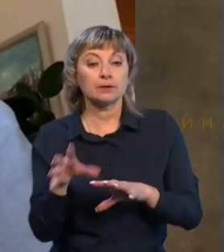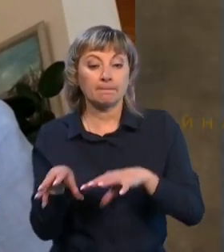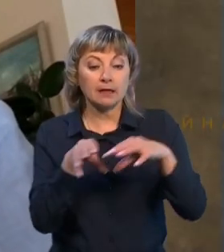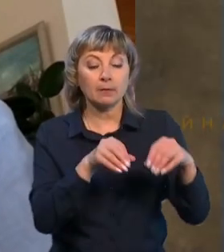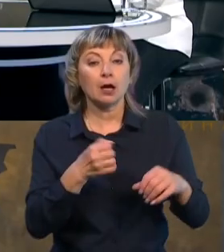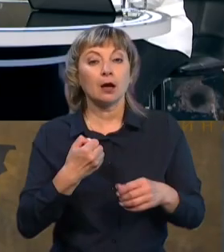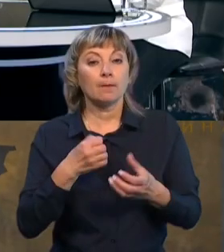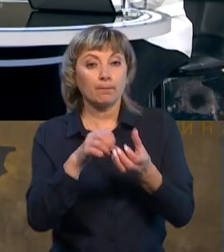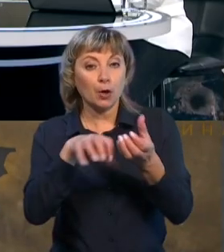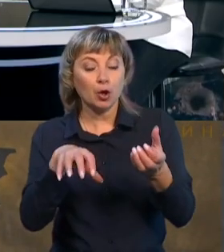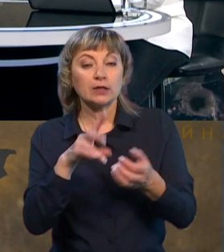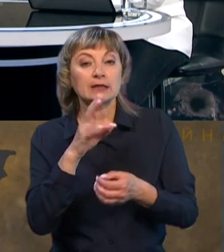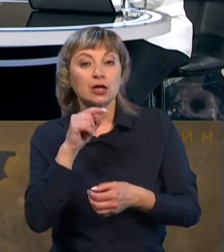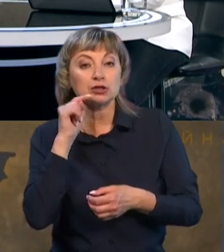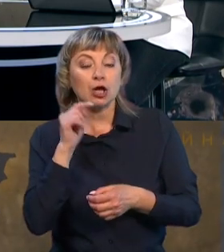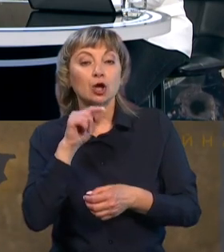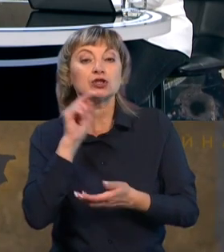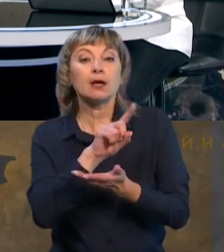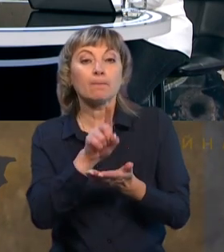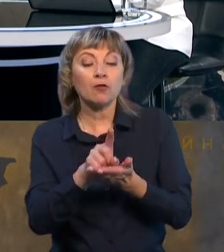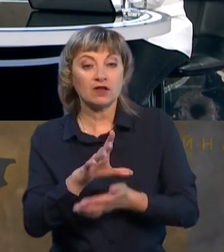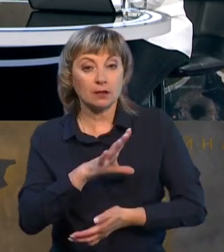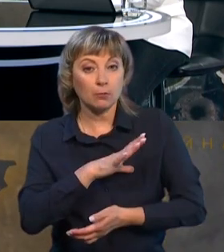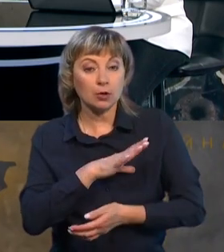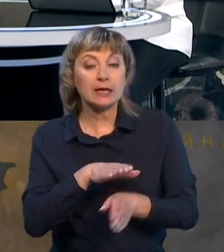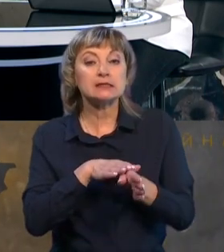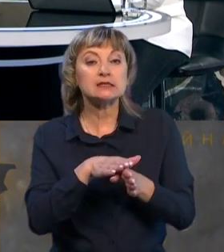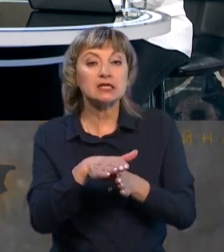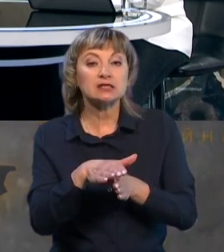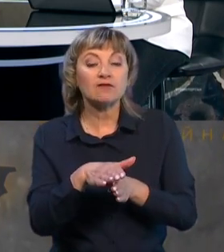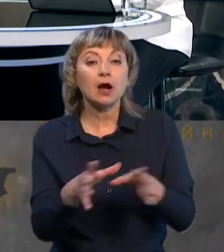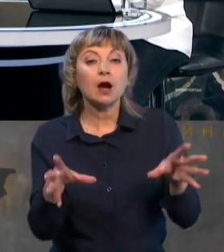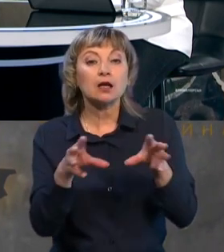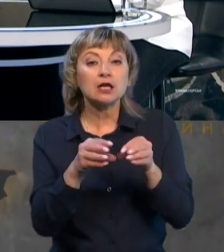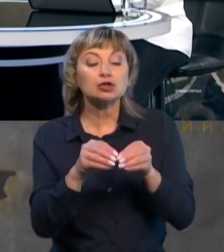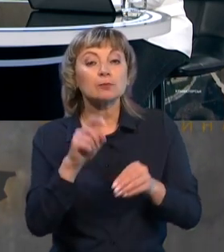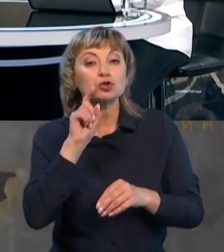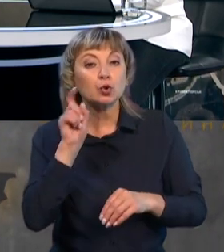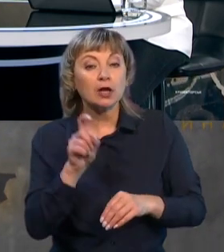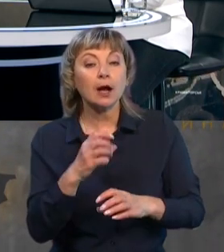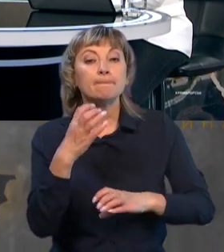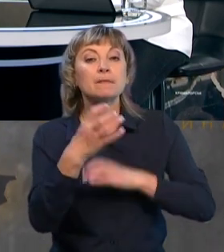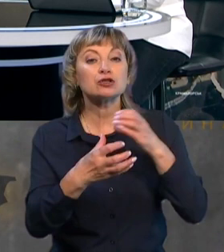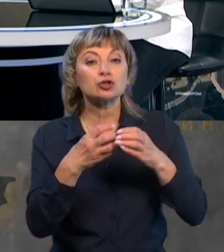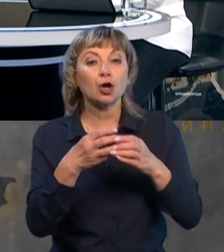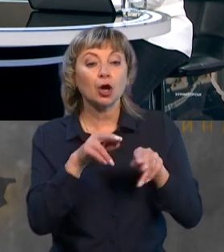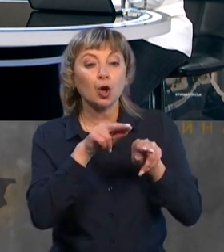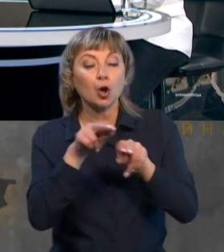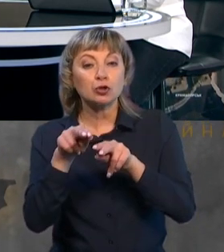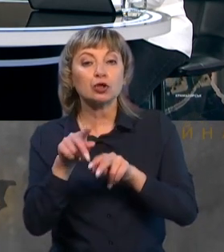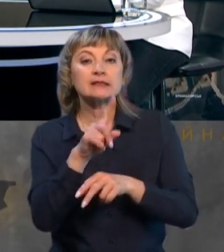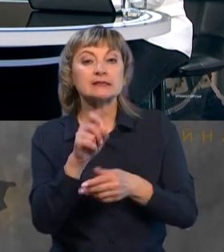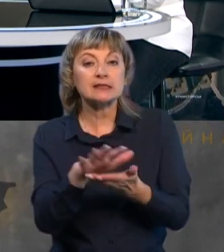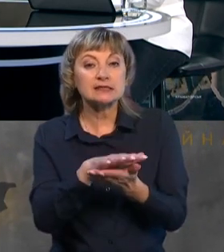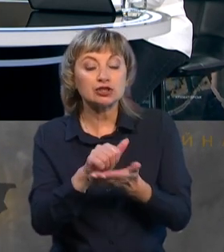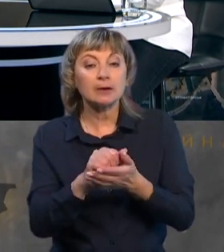боєголовки на Росії Росія повинна була здійснювати разом з Україною міжнародний контроль за знищенням